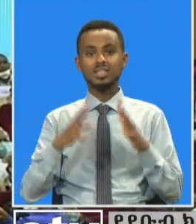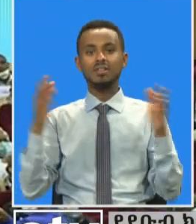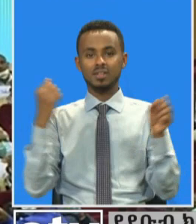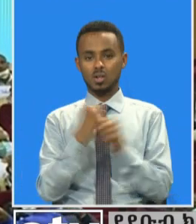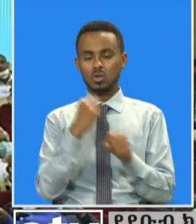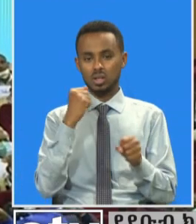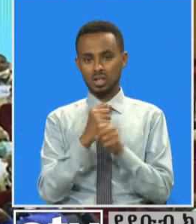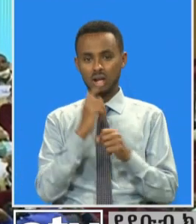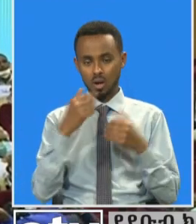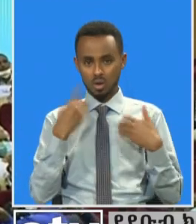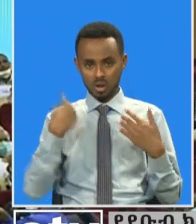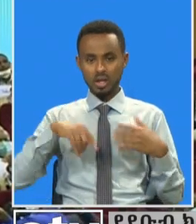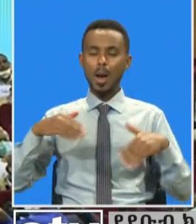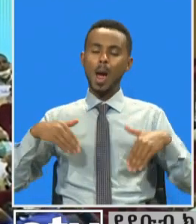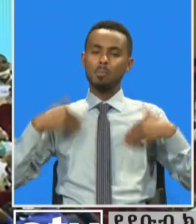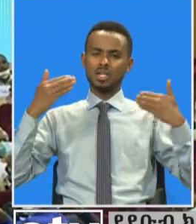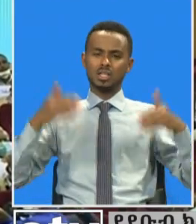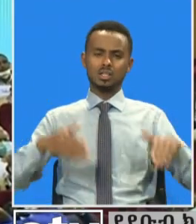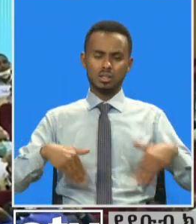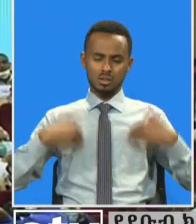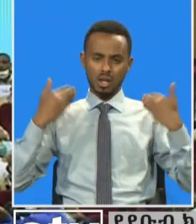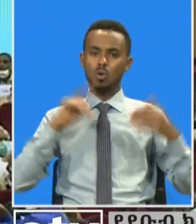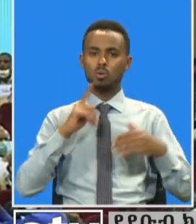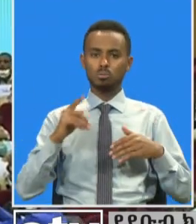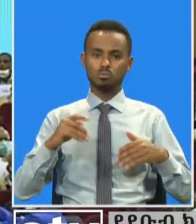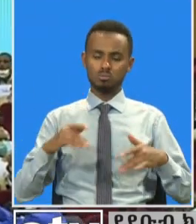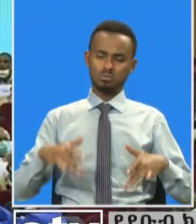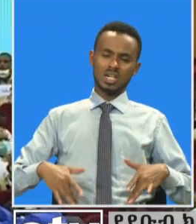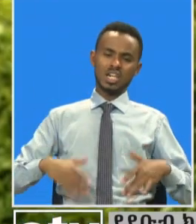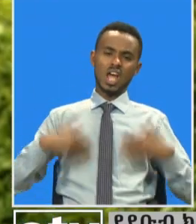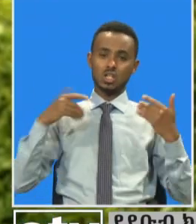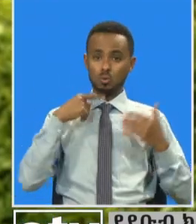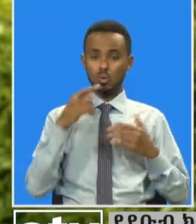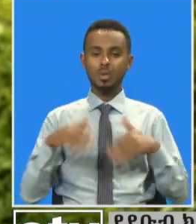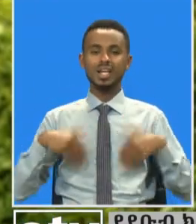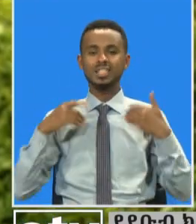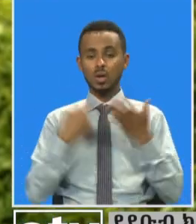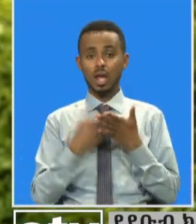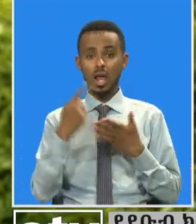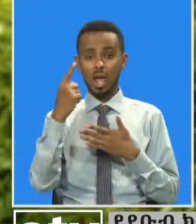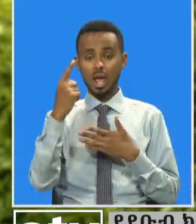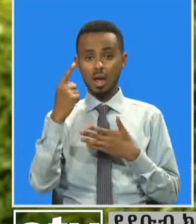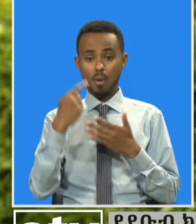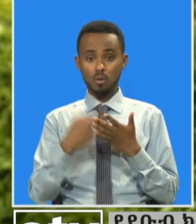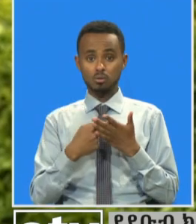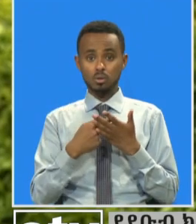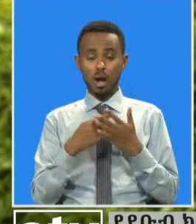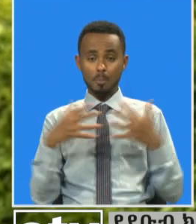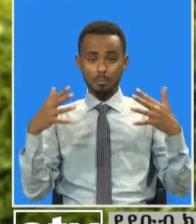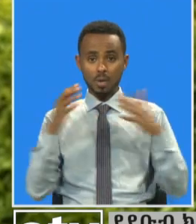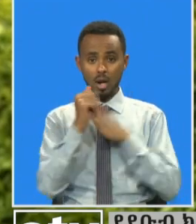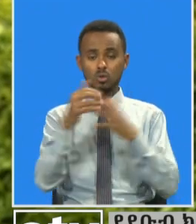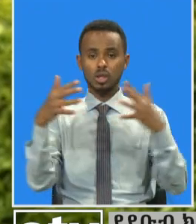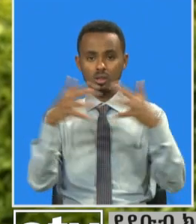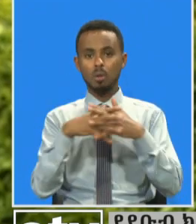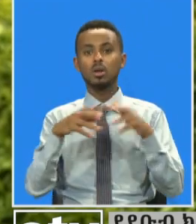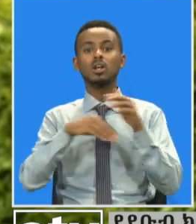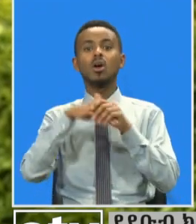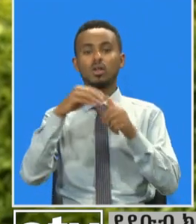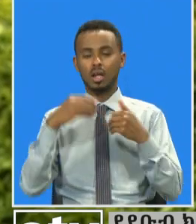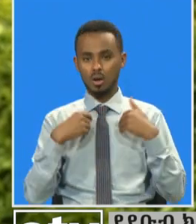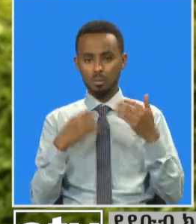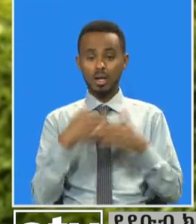ስራዎችን እየሰራን ያለ እኛ በደስታ ነው። በጣም ተሰምቶን በጣም ደስ ብሎን በደስታ ነው ይሄን አሁን በአመራርን እያስተባበረን እያወጣን ያለ ነው።